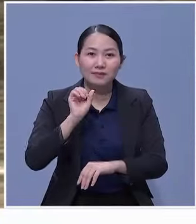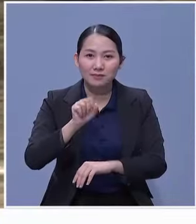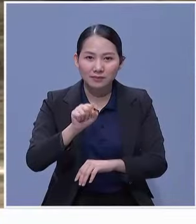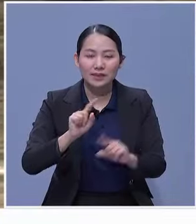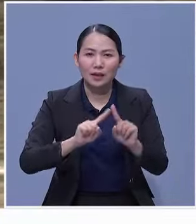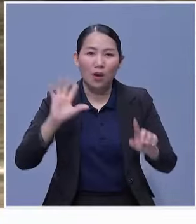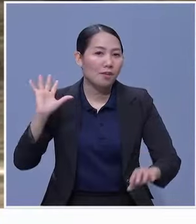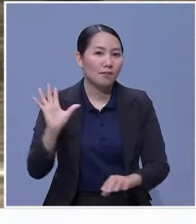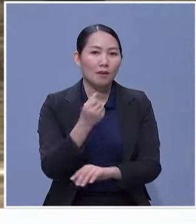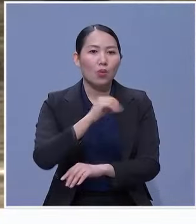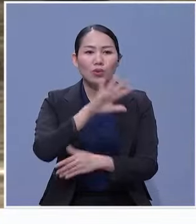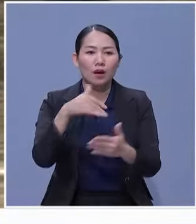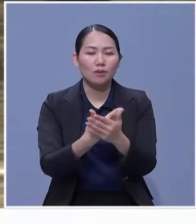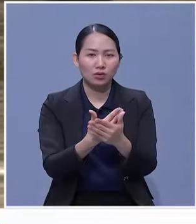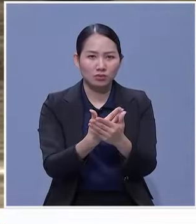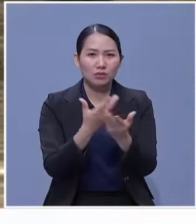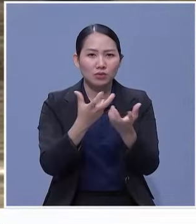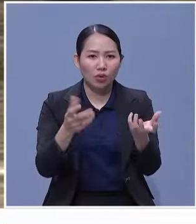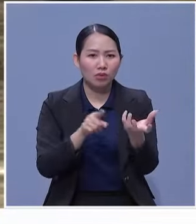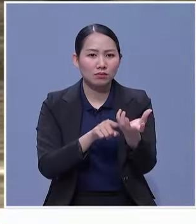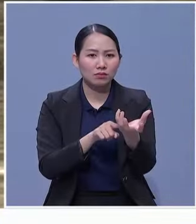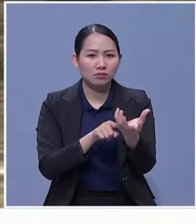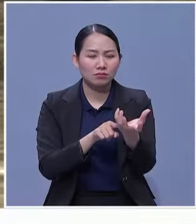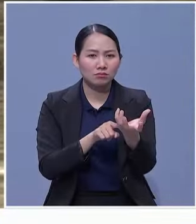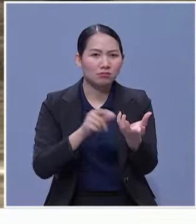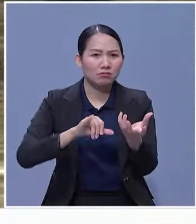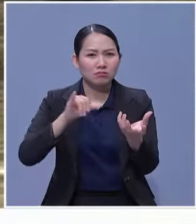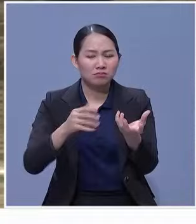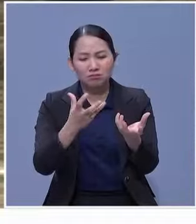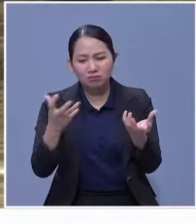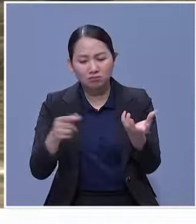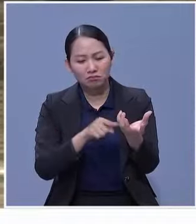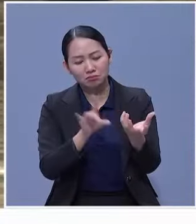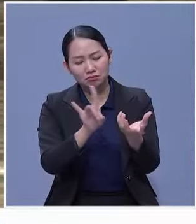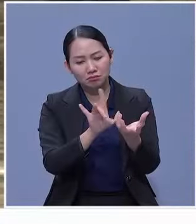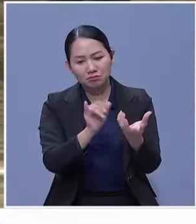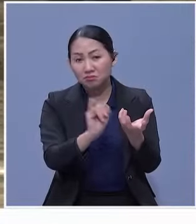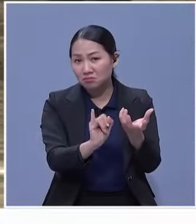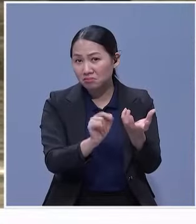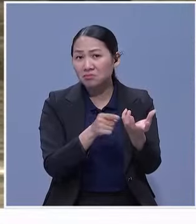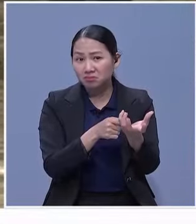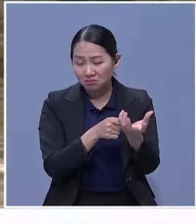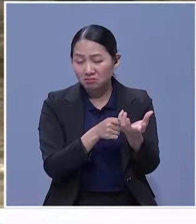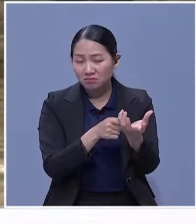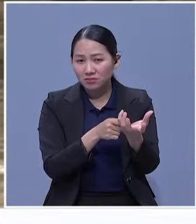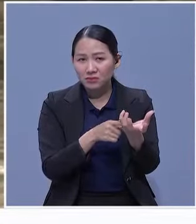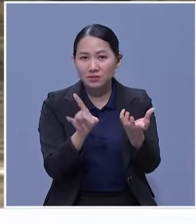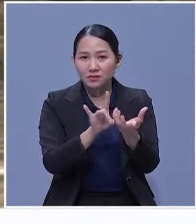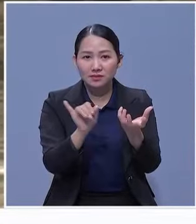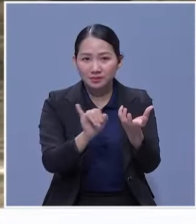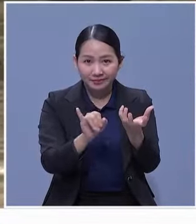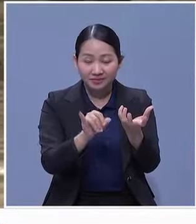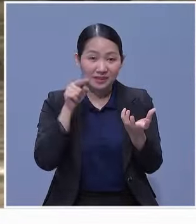รวมว่าถ้าสินค้าเนี่ยบางตัวนี่ที่ที่ไม่ได้มาตรฐานแล้วเนี่ยต้องต้องไปปิด